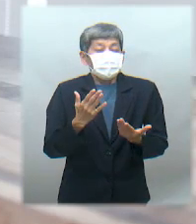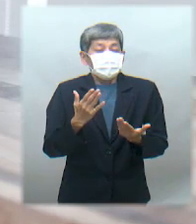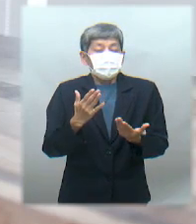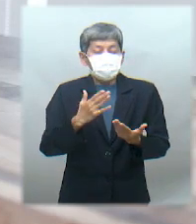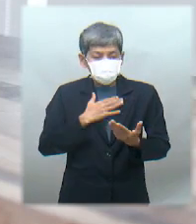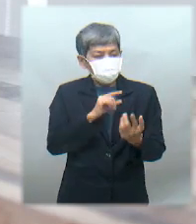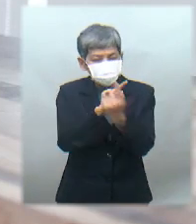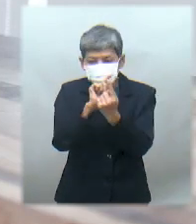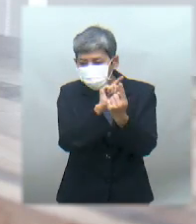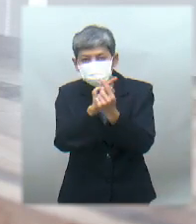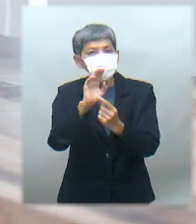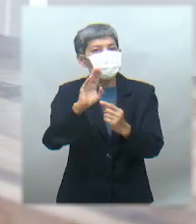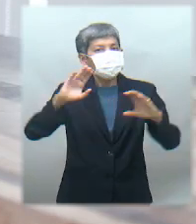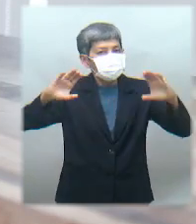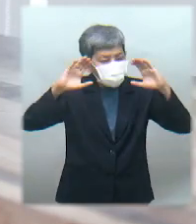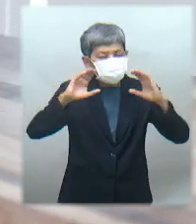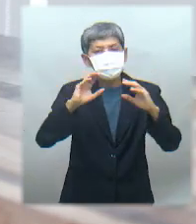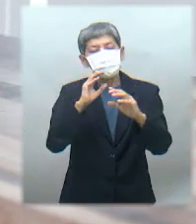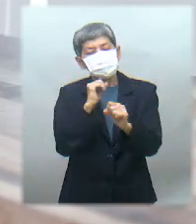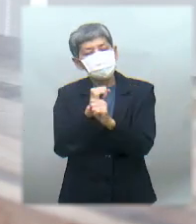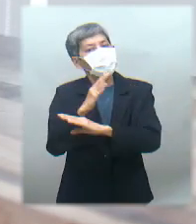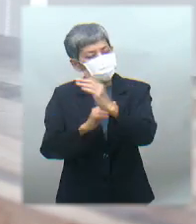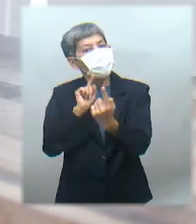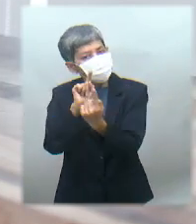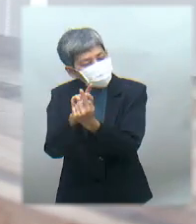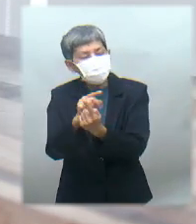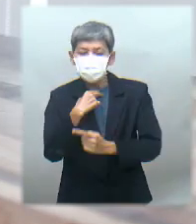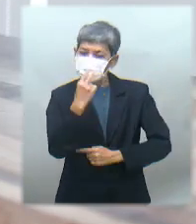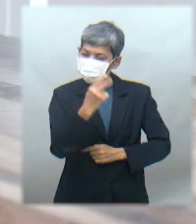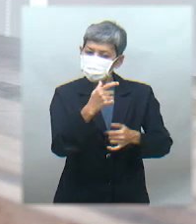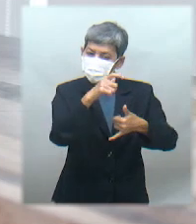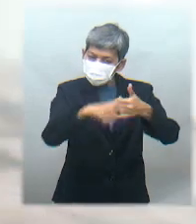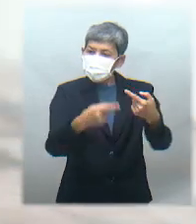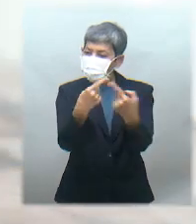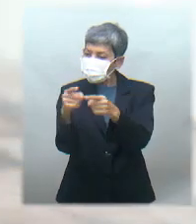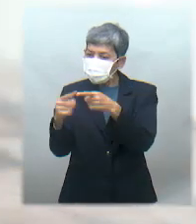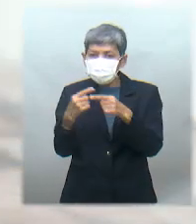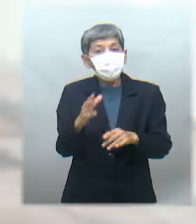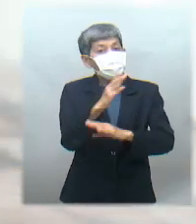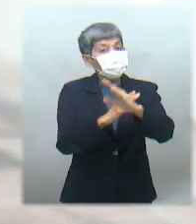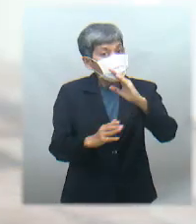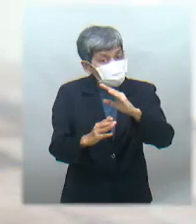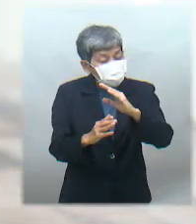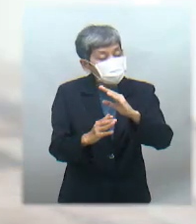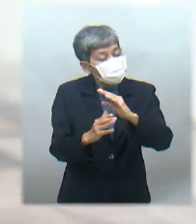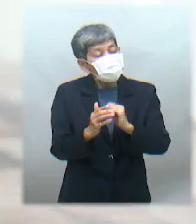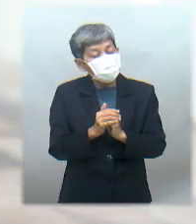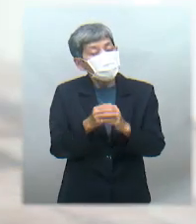ได้เจอทั้งหนวยงาน R işarinและก็ตัคนพการเองกเห็น ความหากหลายทั้งตัคนพิการและ